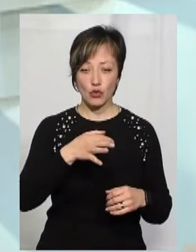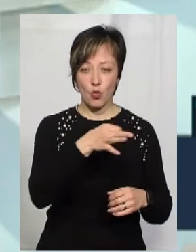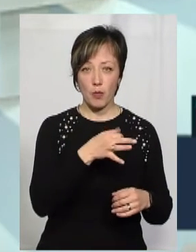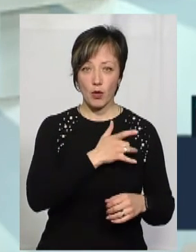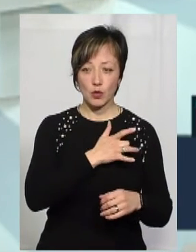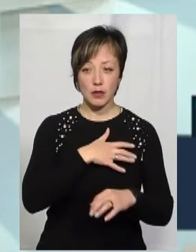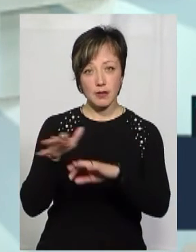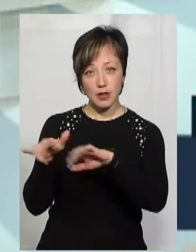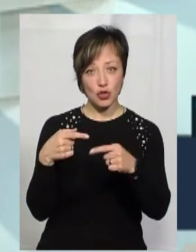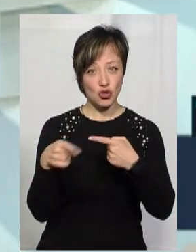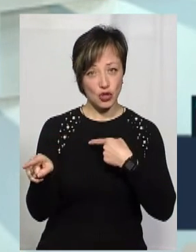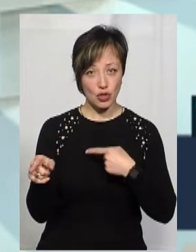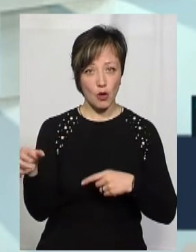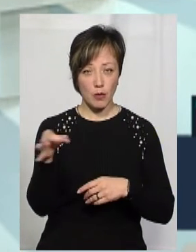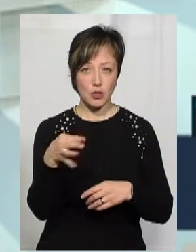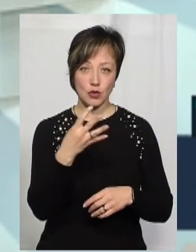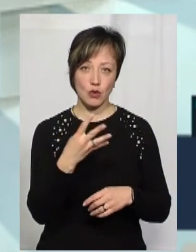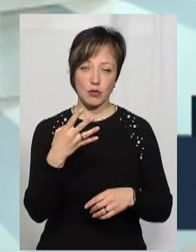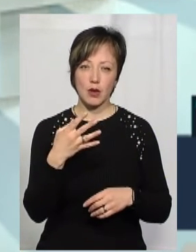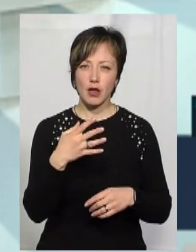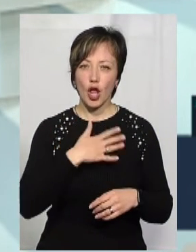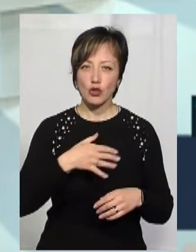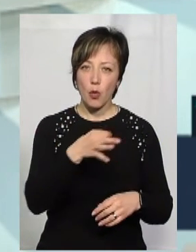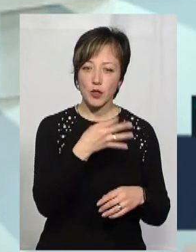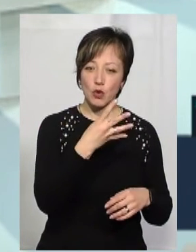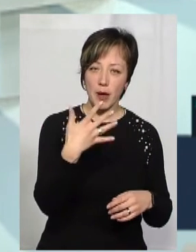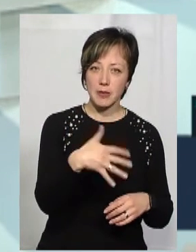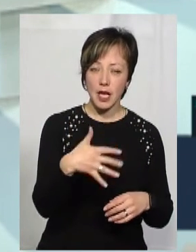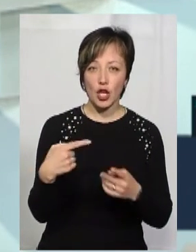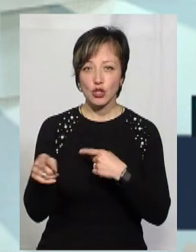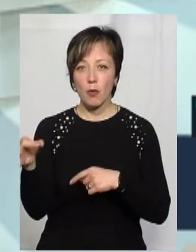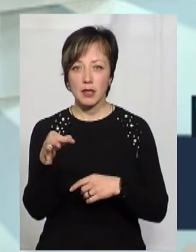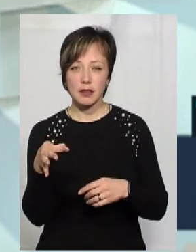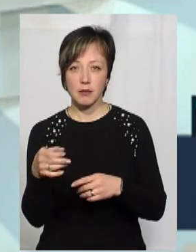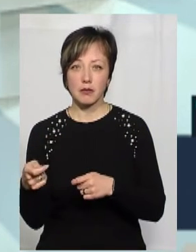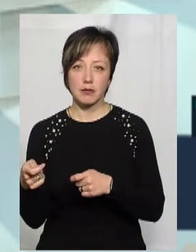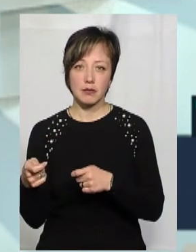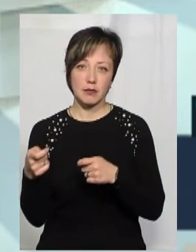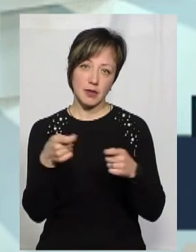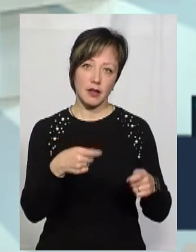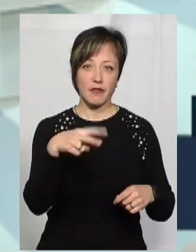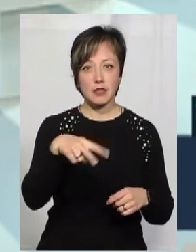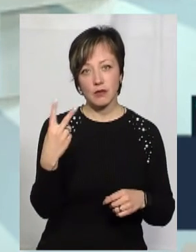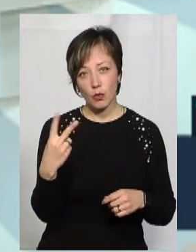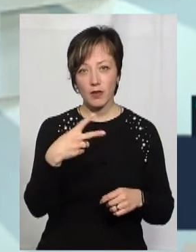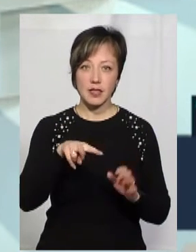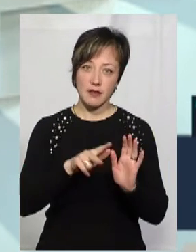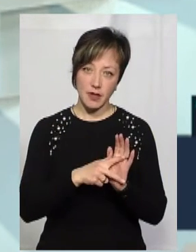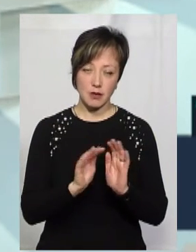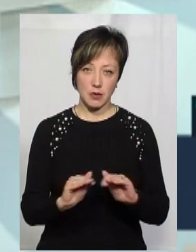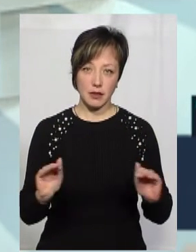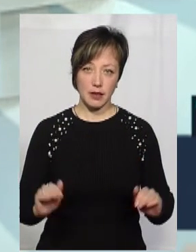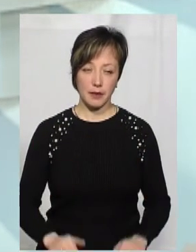області усиновляють в середньому 45-50 дітей, з інших областей привозять